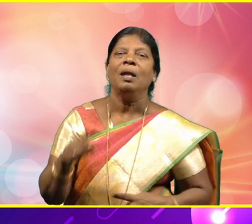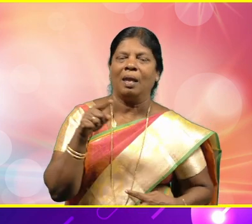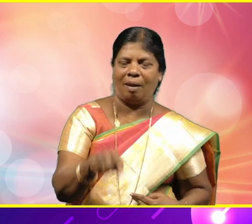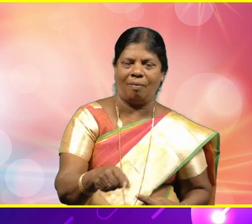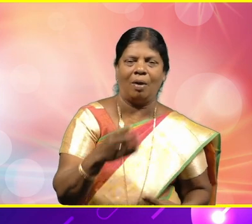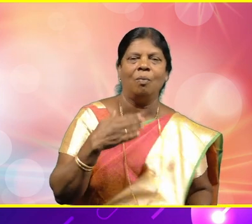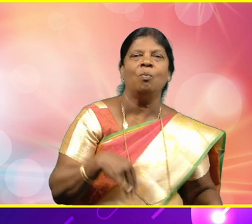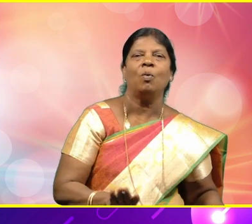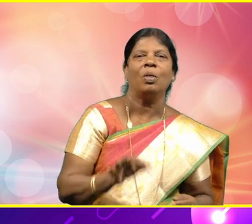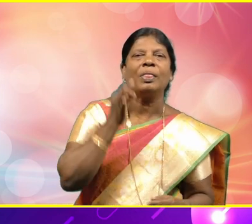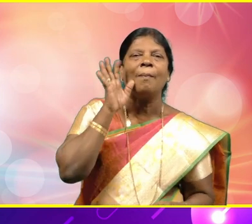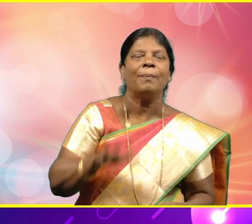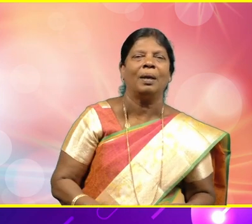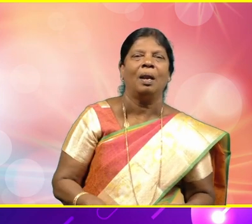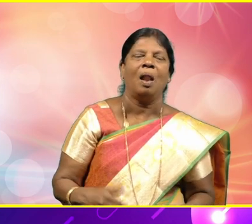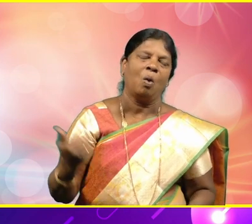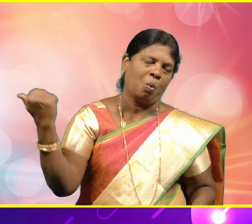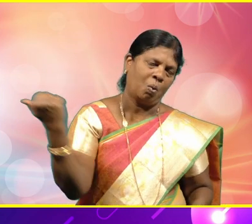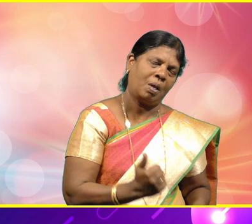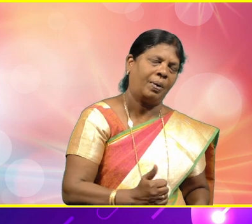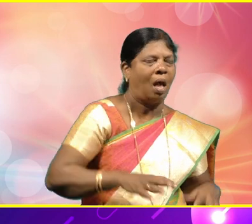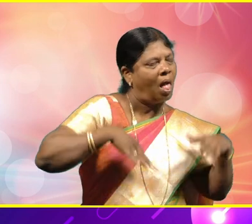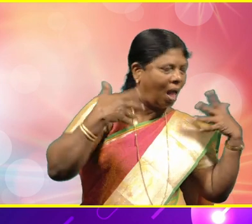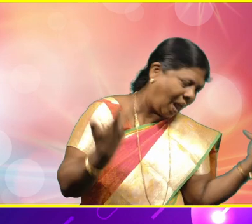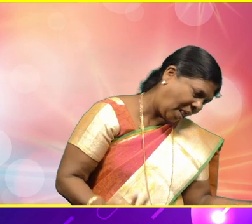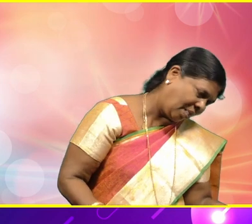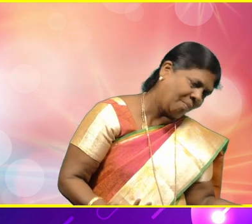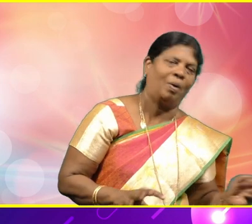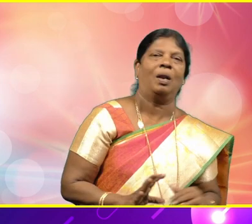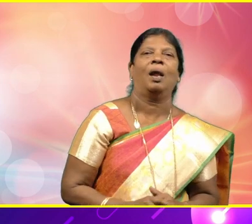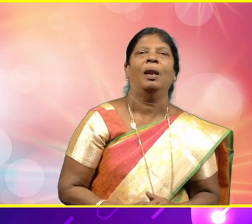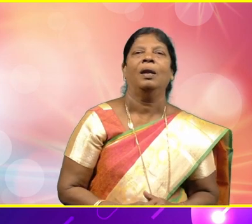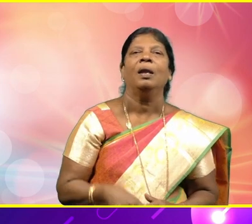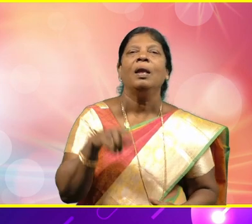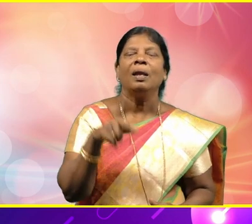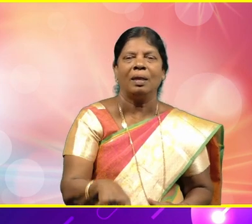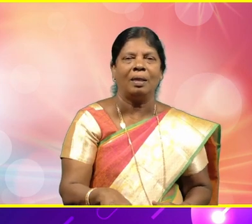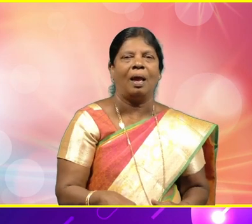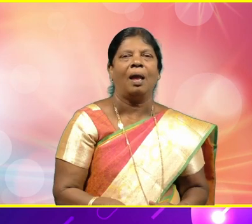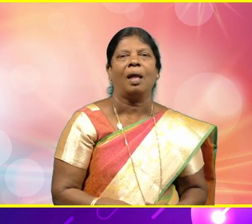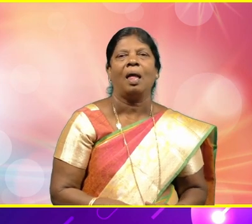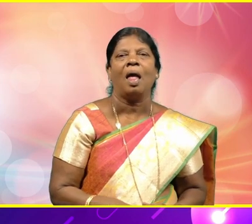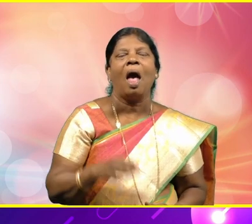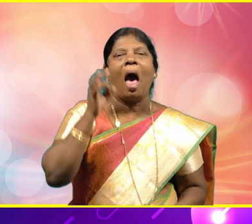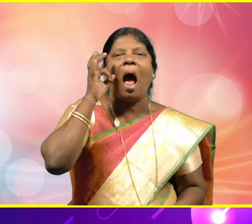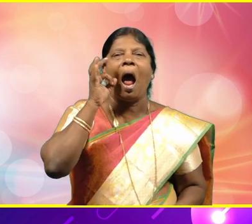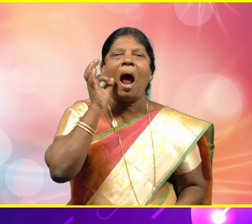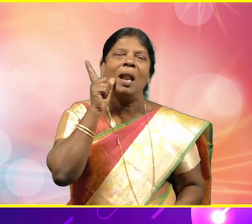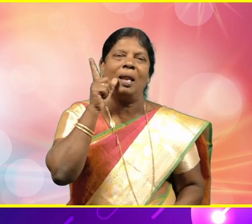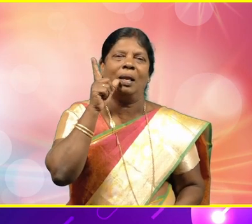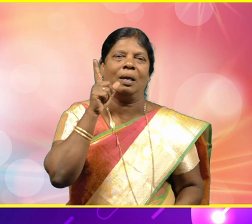இவன் தம்பியினாலே குத்தப்பட்டவர் இறந்து போனதினால் இவனுக்கும் மரண